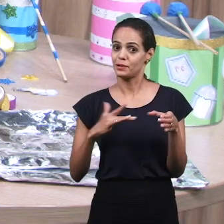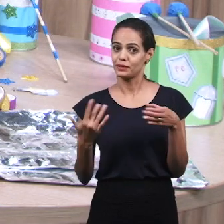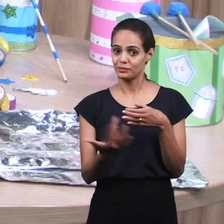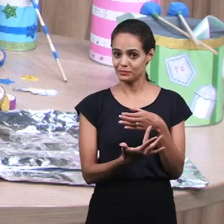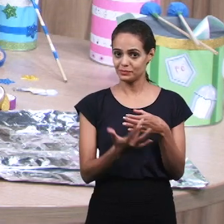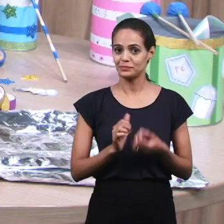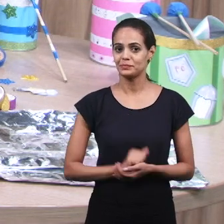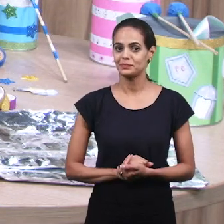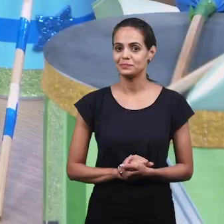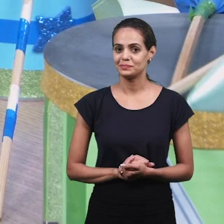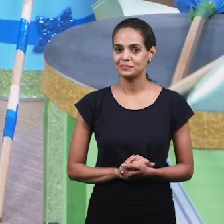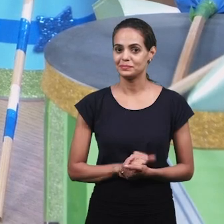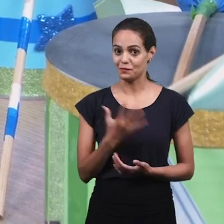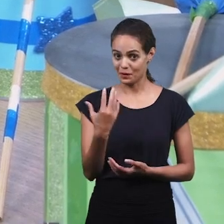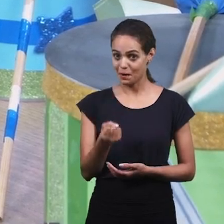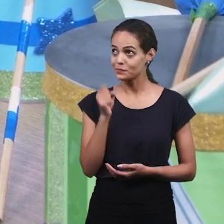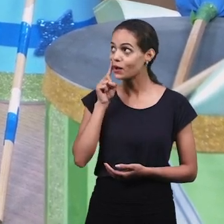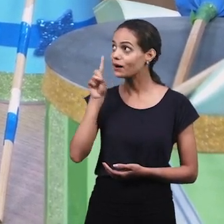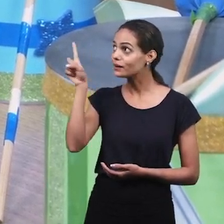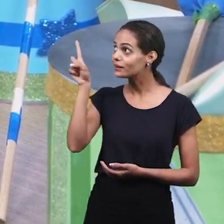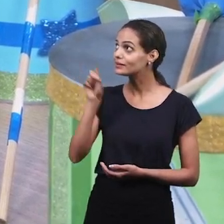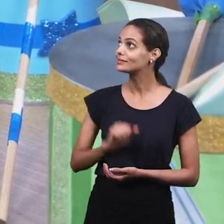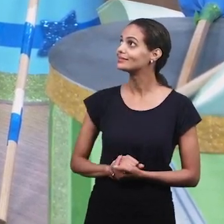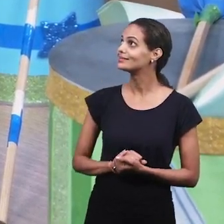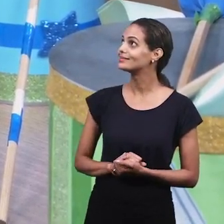cette fitte et après, on va mettre dans la...